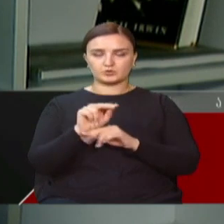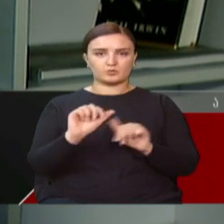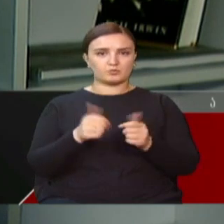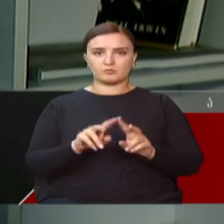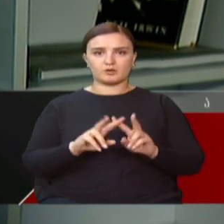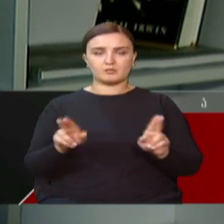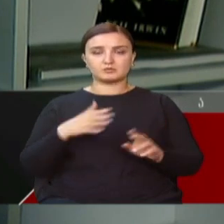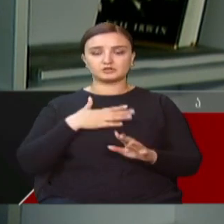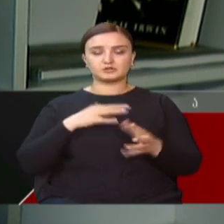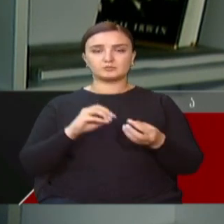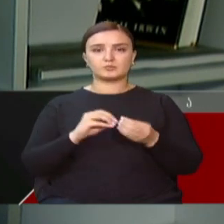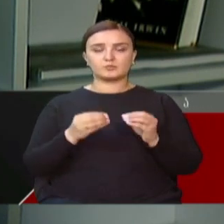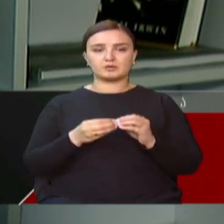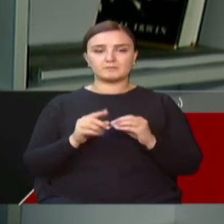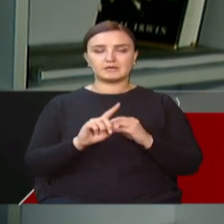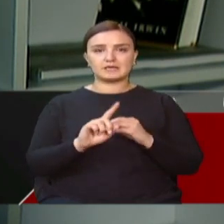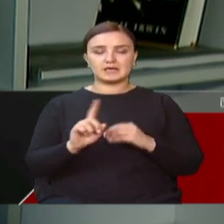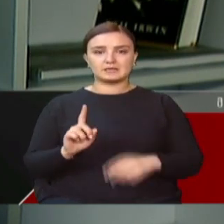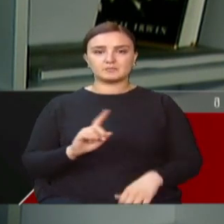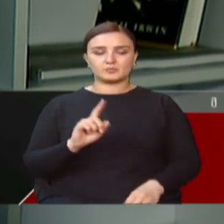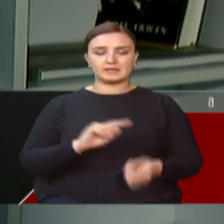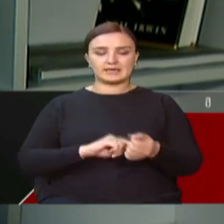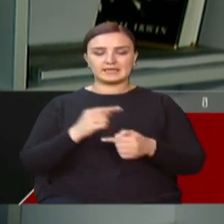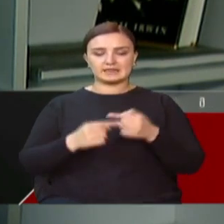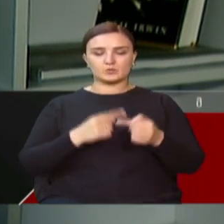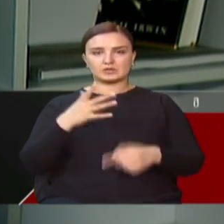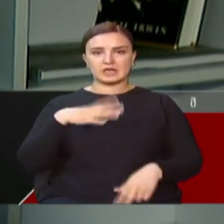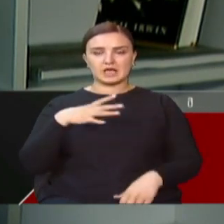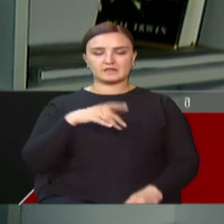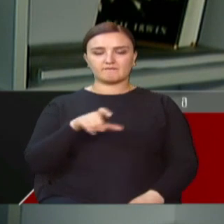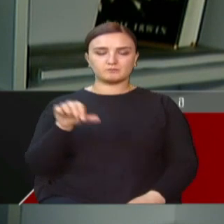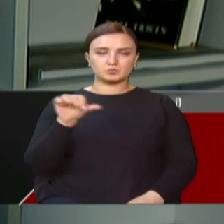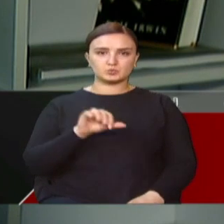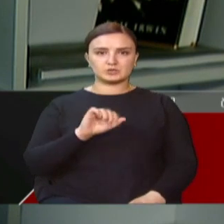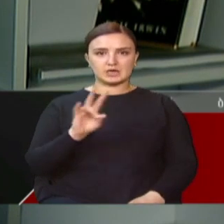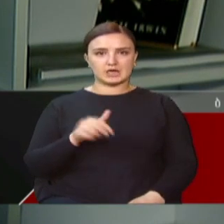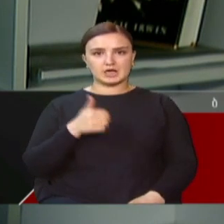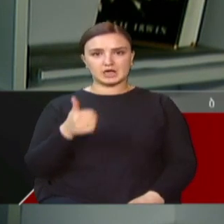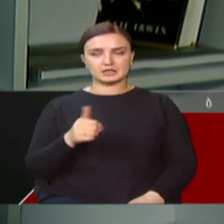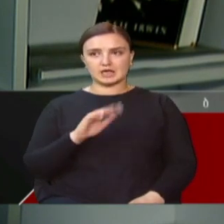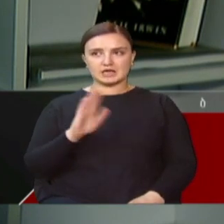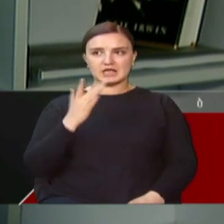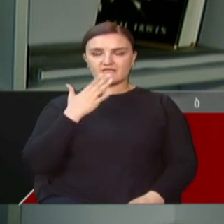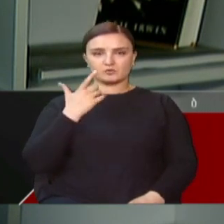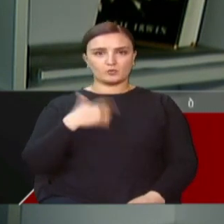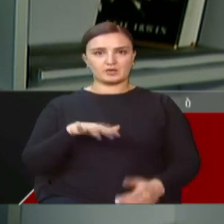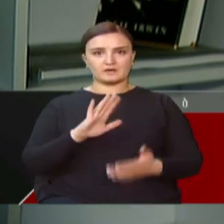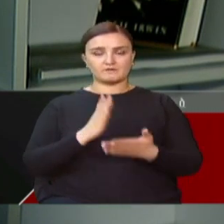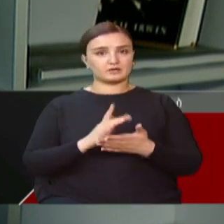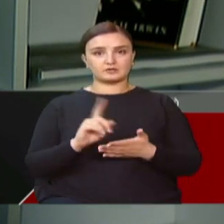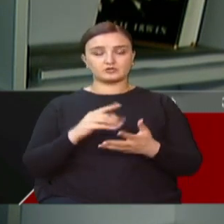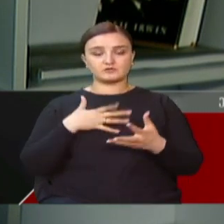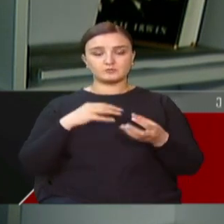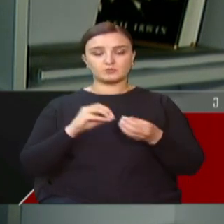problema? Raime, este chiar aer, geneticul at cartole bian, sudă biortan, gargă biortan, ara europele biort. Ce ni problema?